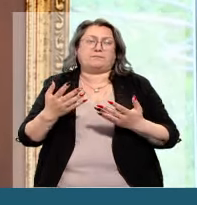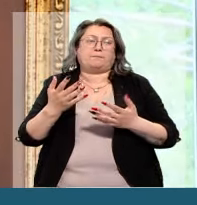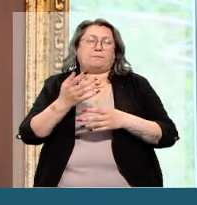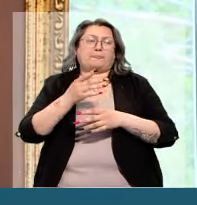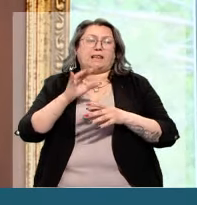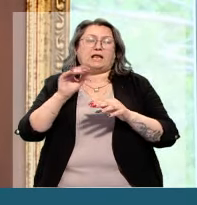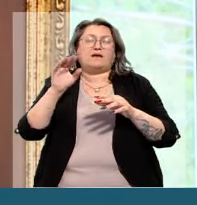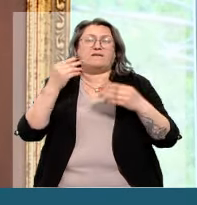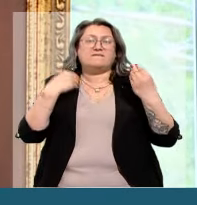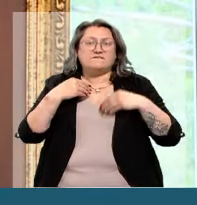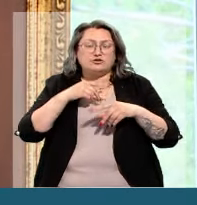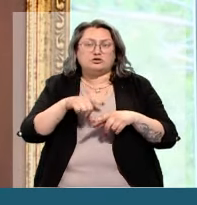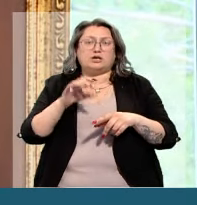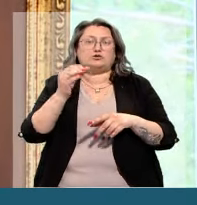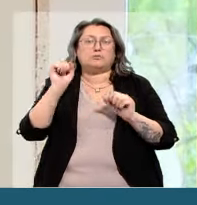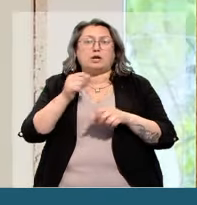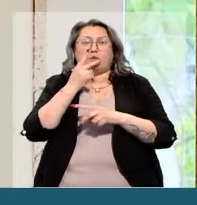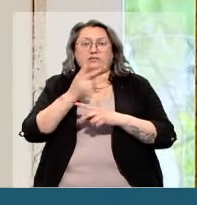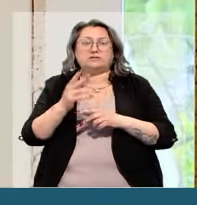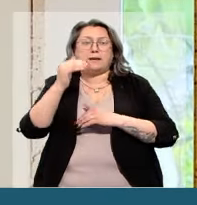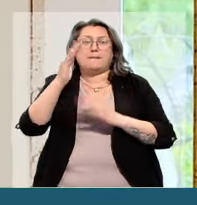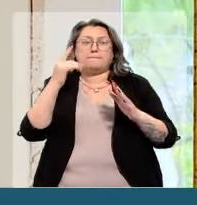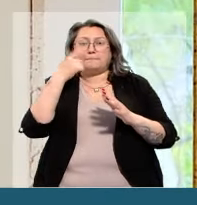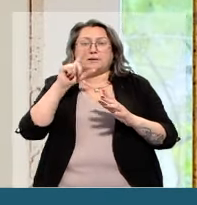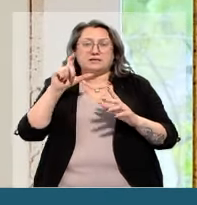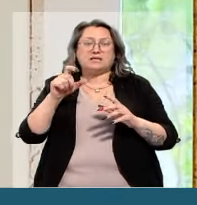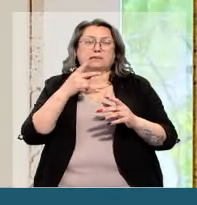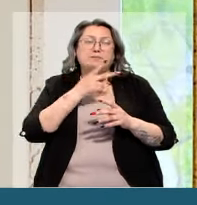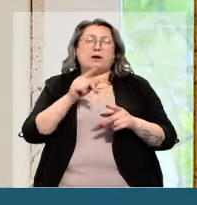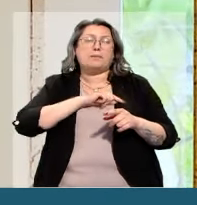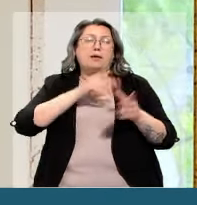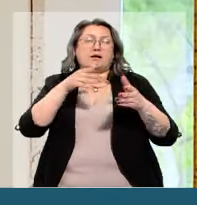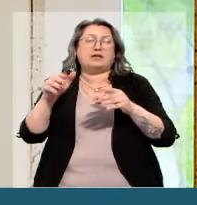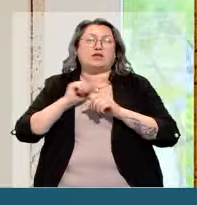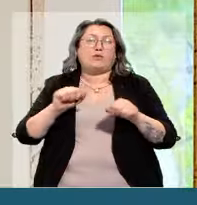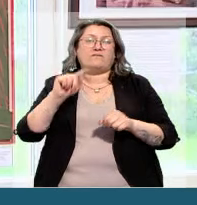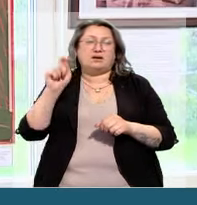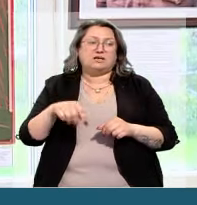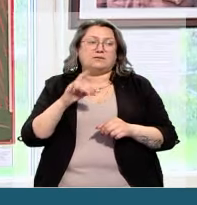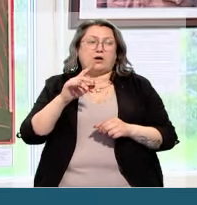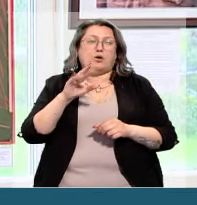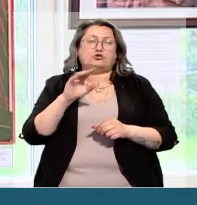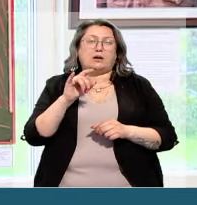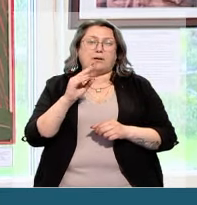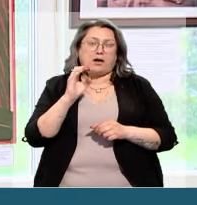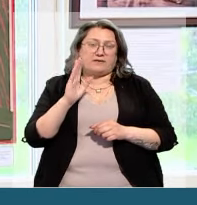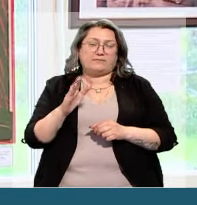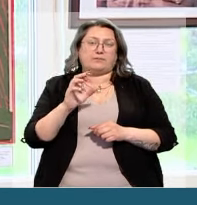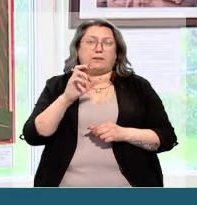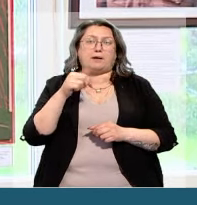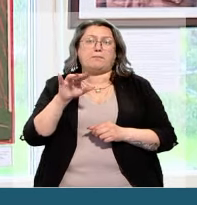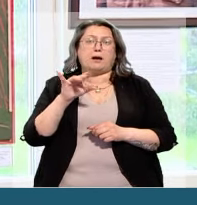Помимо раритетных вещей, посетители смогли увидеть портреты и ознакомиться с биографией героев войны Рахымжана Кушкарбаева,